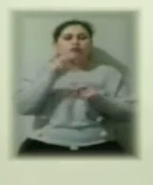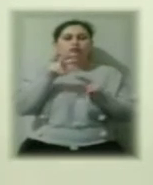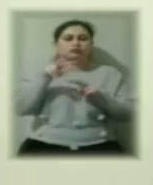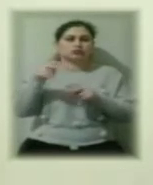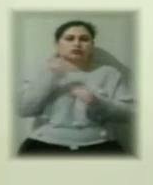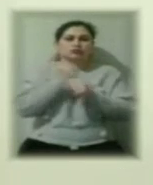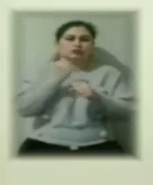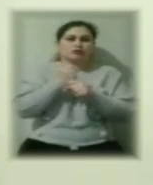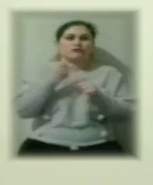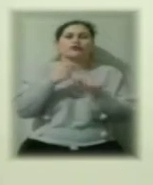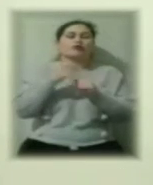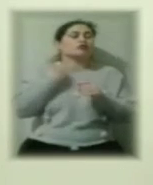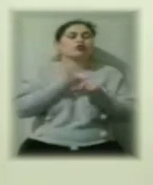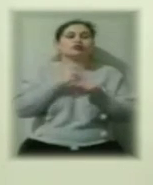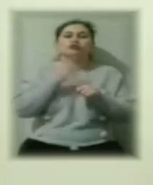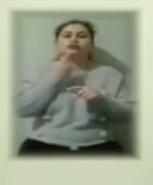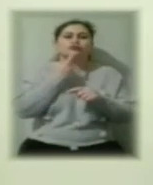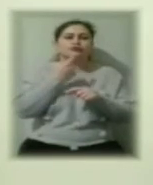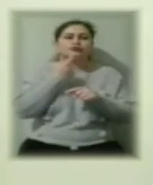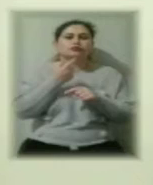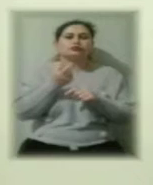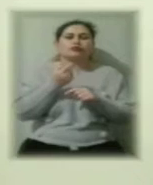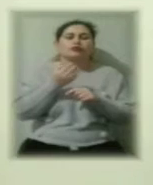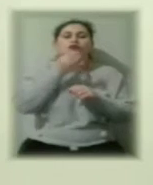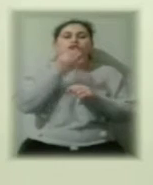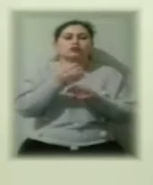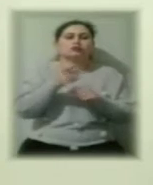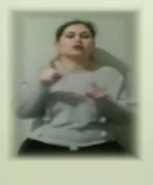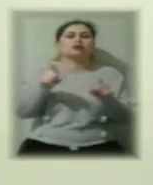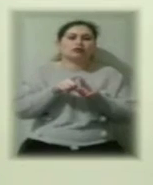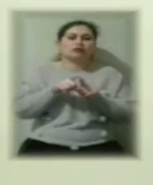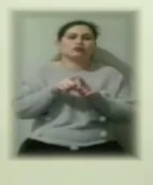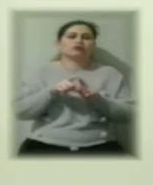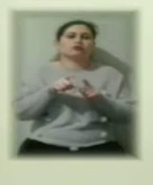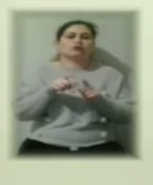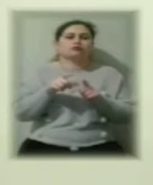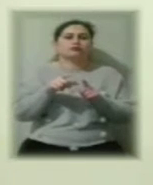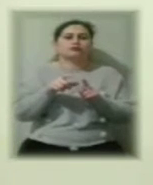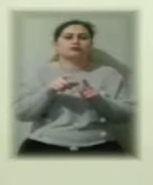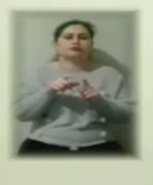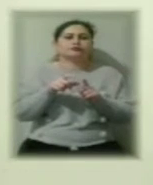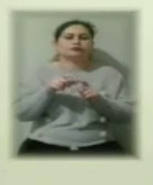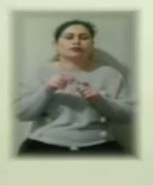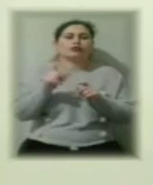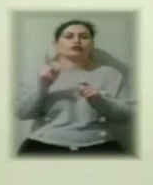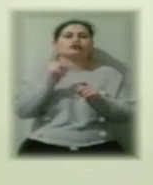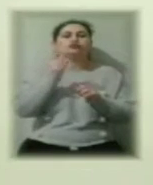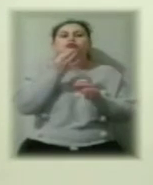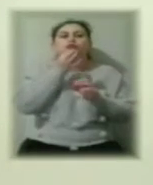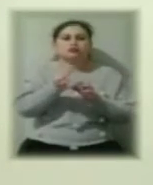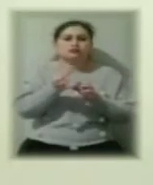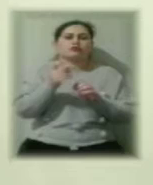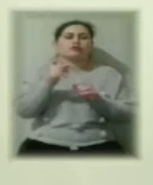Мені важко, скажімо так, ще сказати по